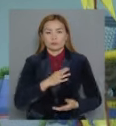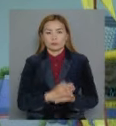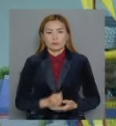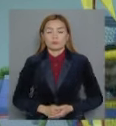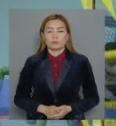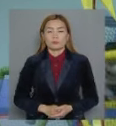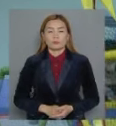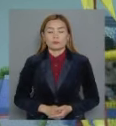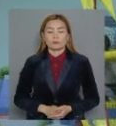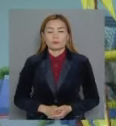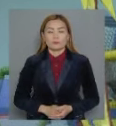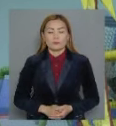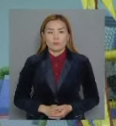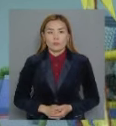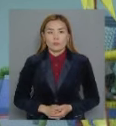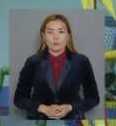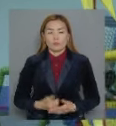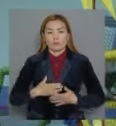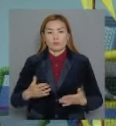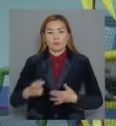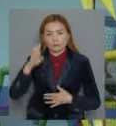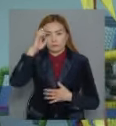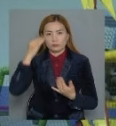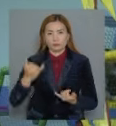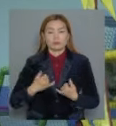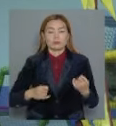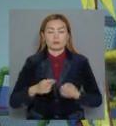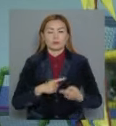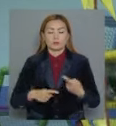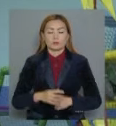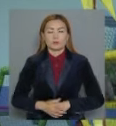Мына жерде кент әкіміне алғысым шексіз. Мына